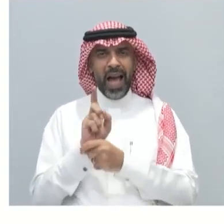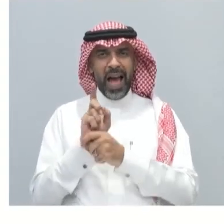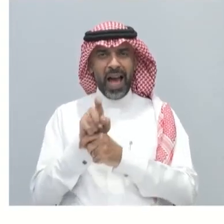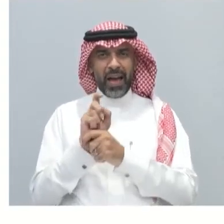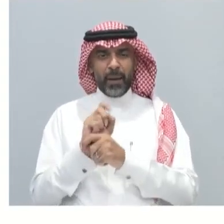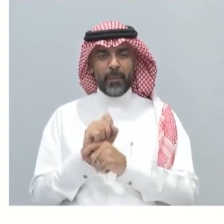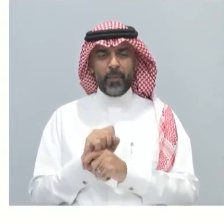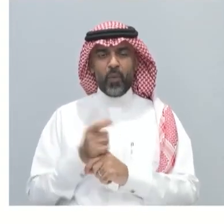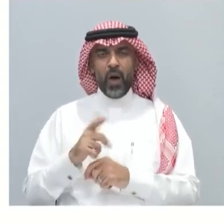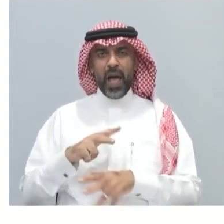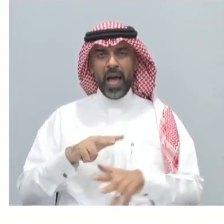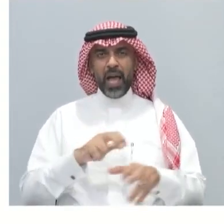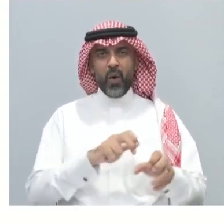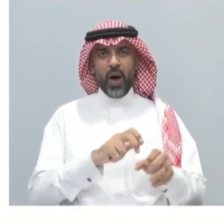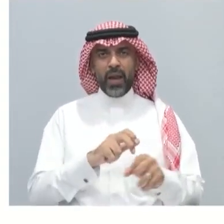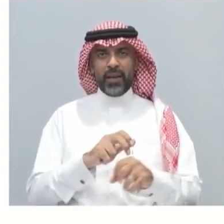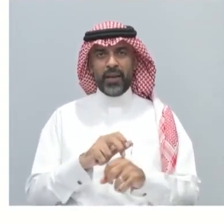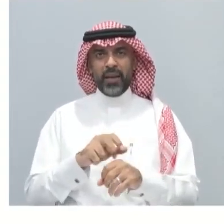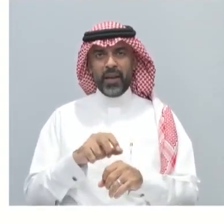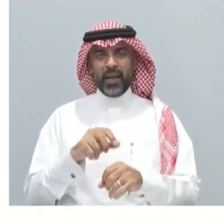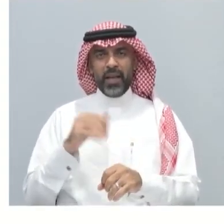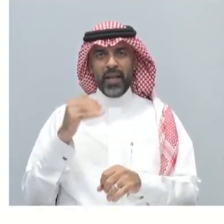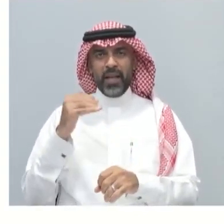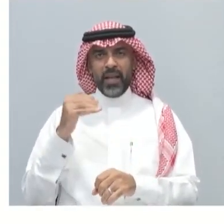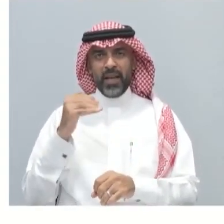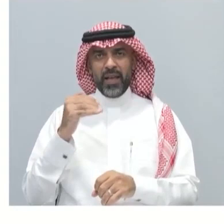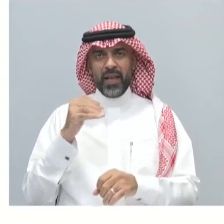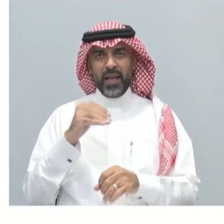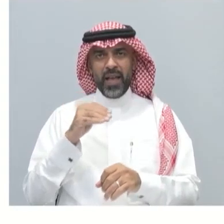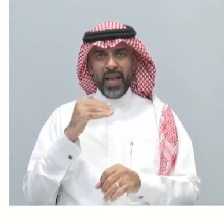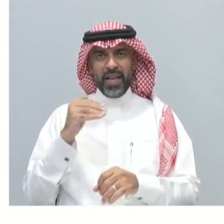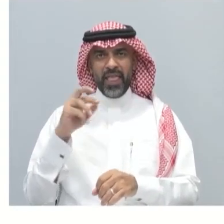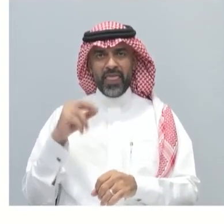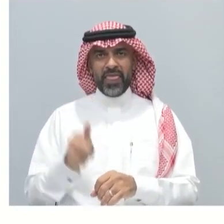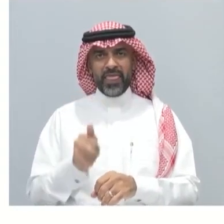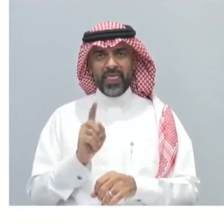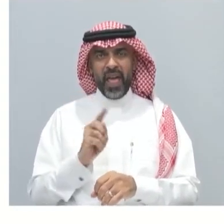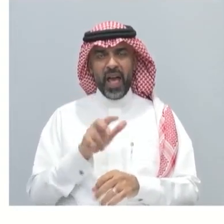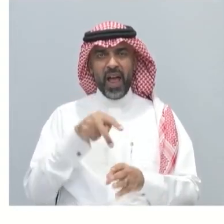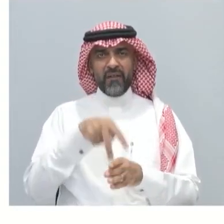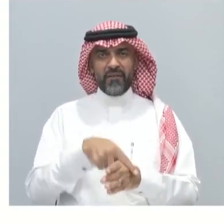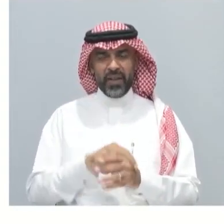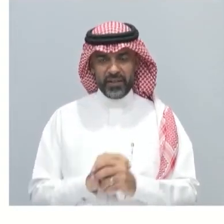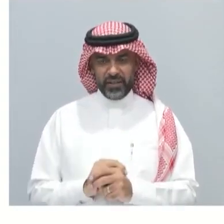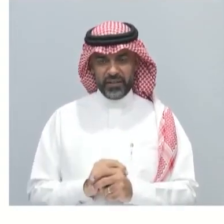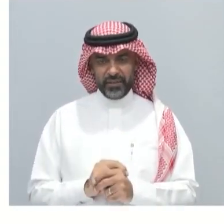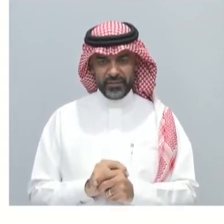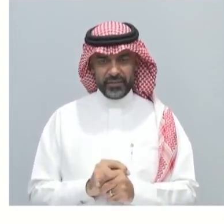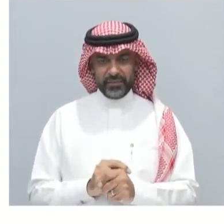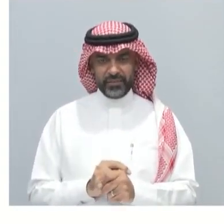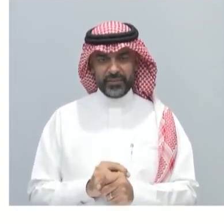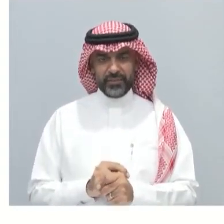الفرس اذا جميع هذه الحيوانات تنتمي تصنيفين الى طائفه ماذا